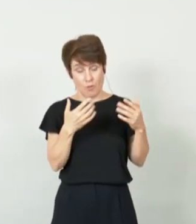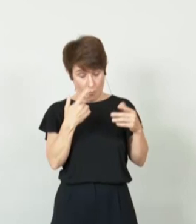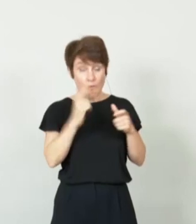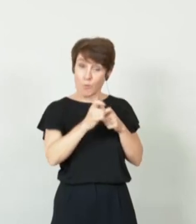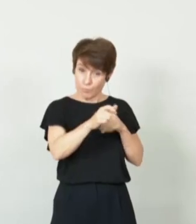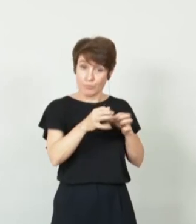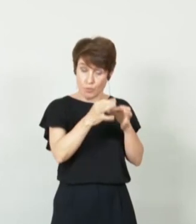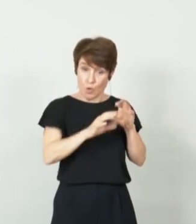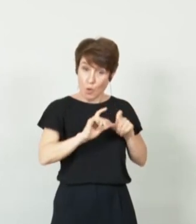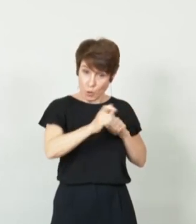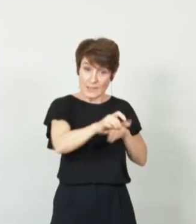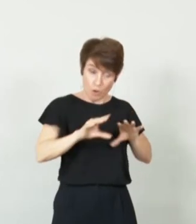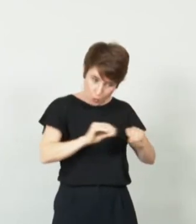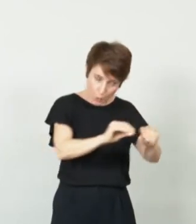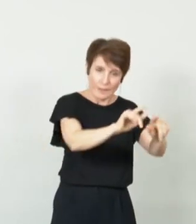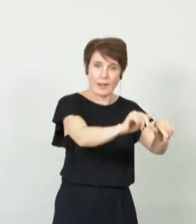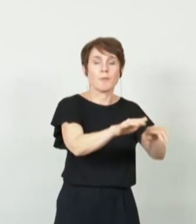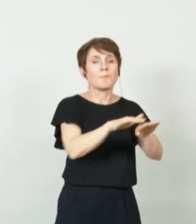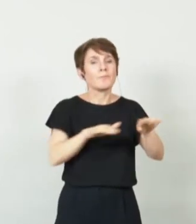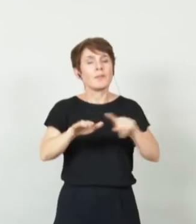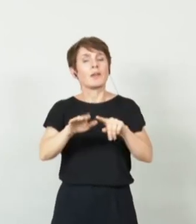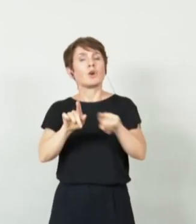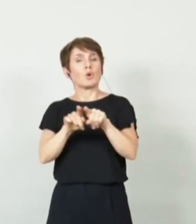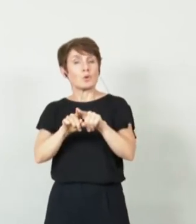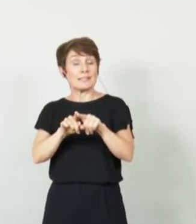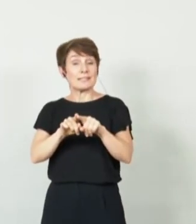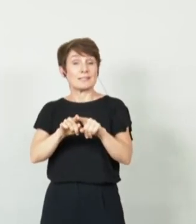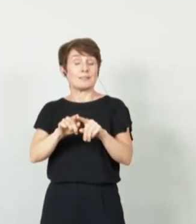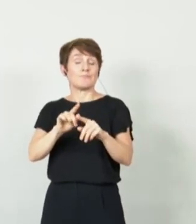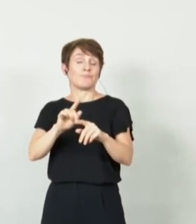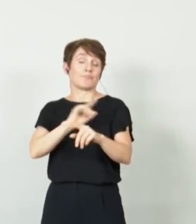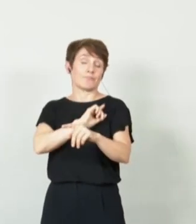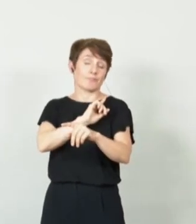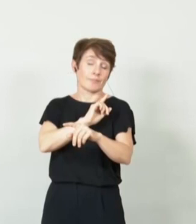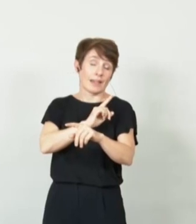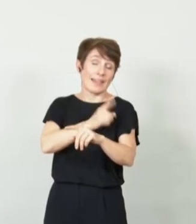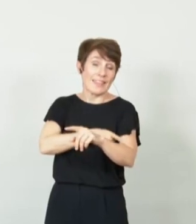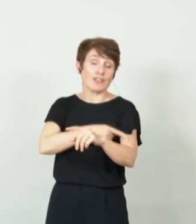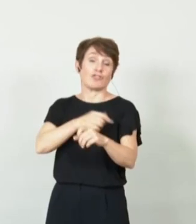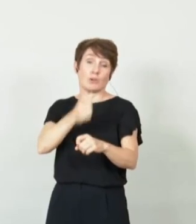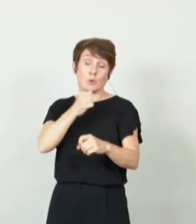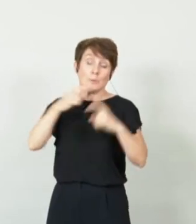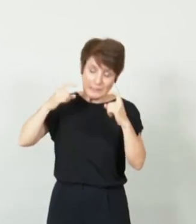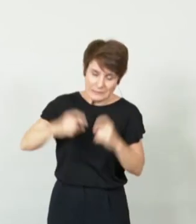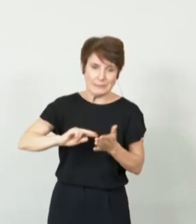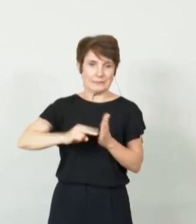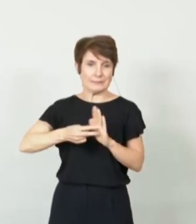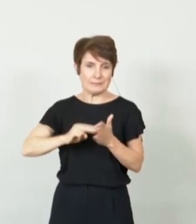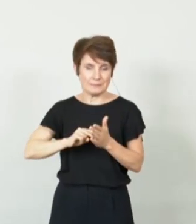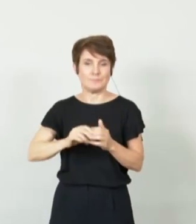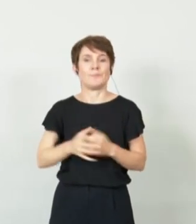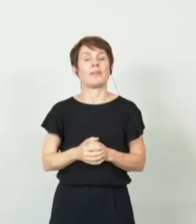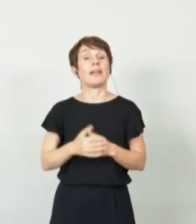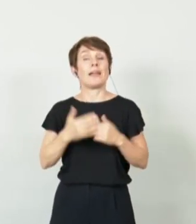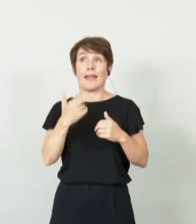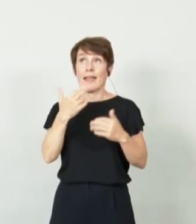aussi un plan de sobriété qui a été mis en place sobriété énergétique amélioration de la qualité de l'air transformation du parc des